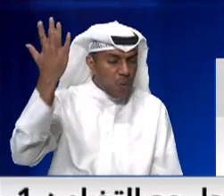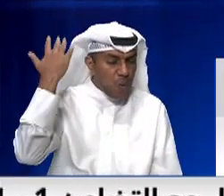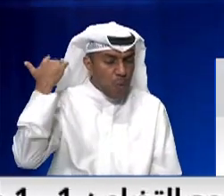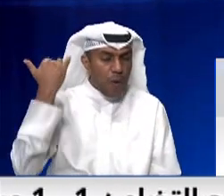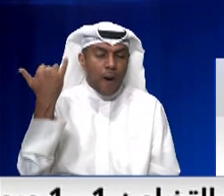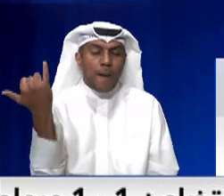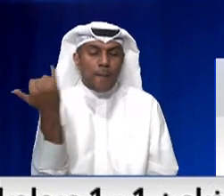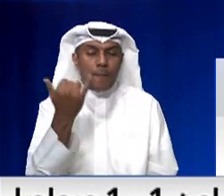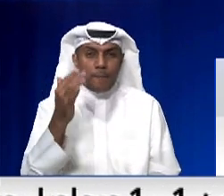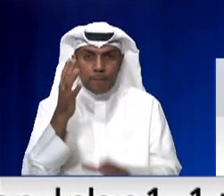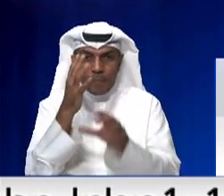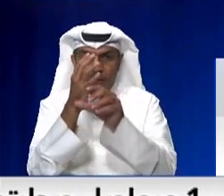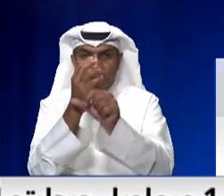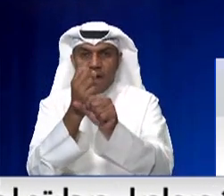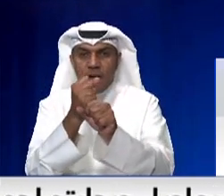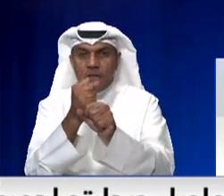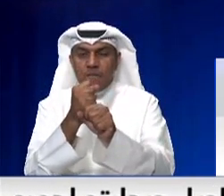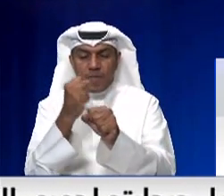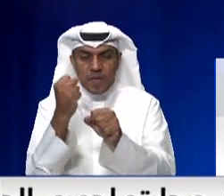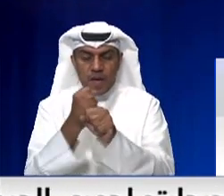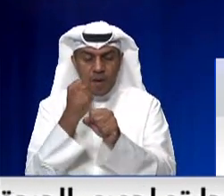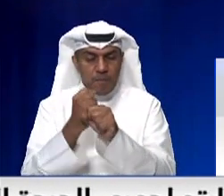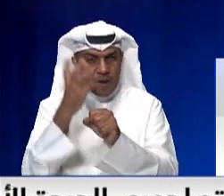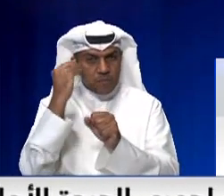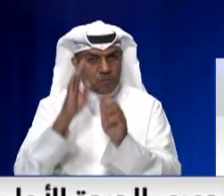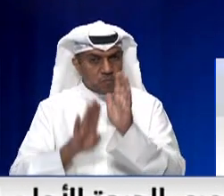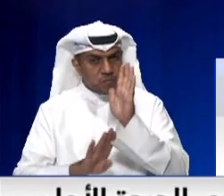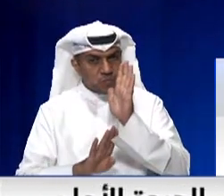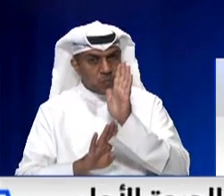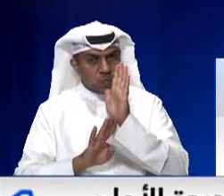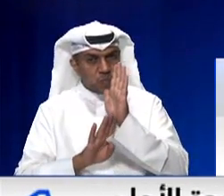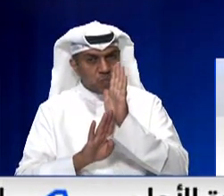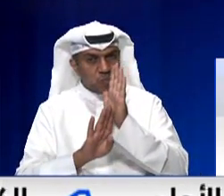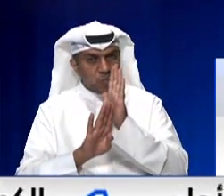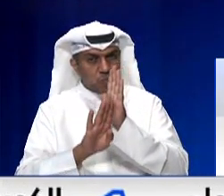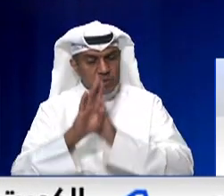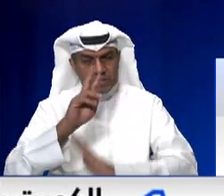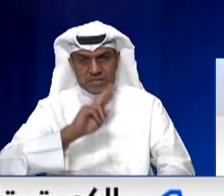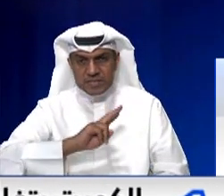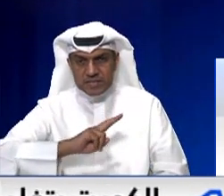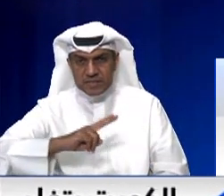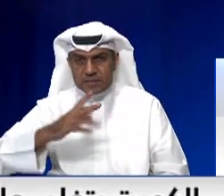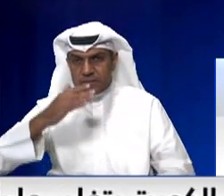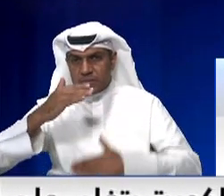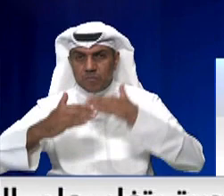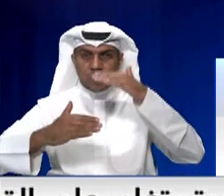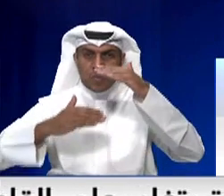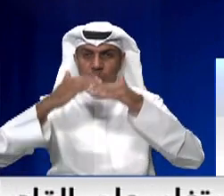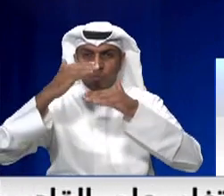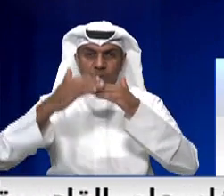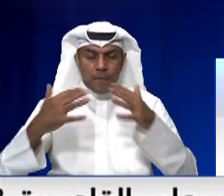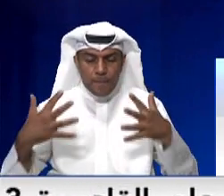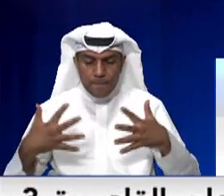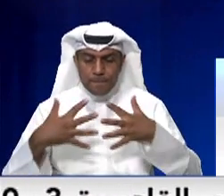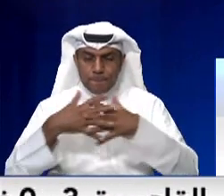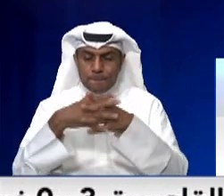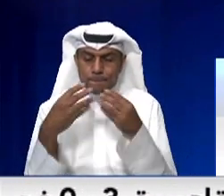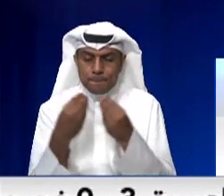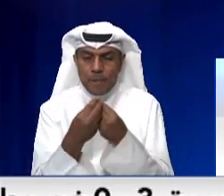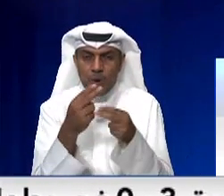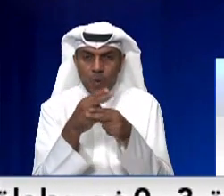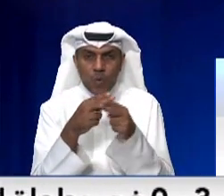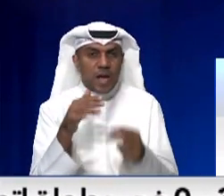على الارتقاء بها في كافة المجالات الحيوية الهامة إلى آفاق أوسع وأرحب، بما يحقق أهداف